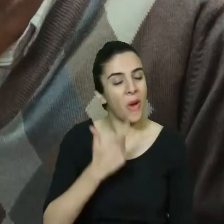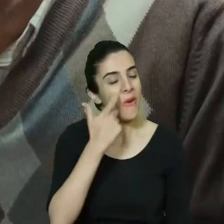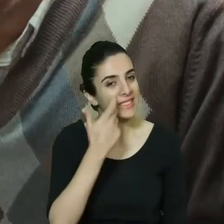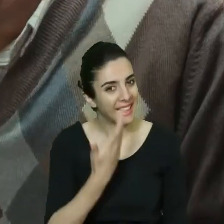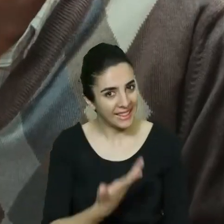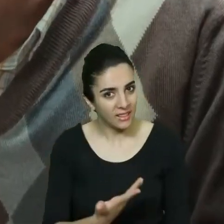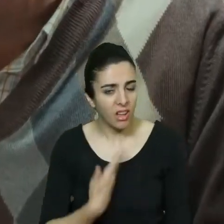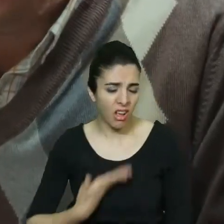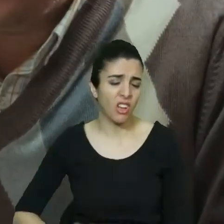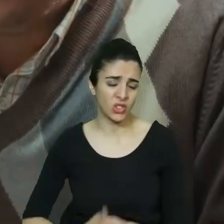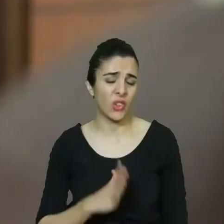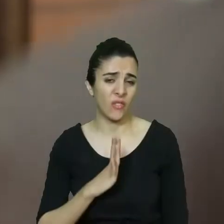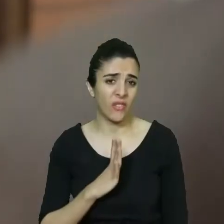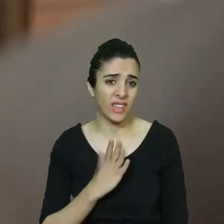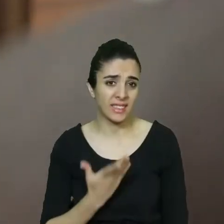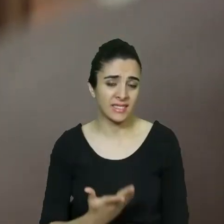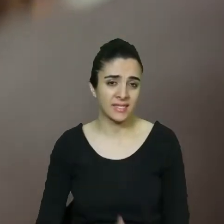geldin. Acıktım vallahi.